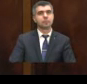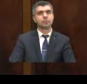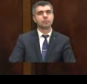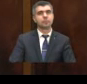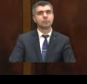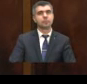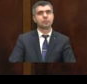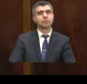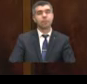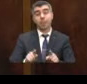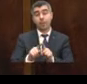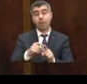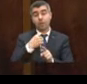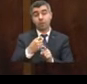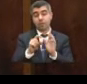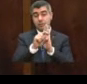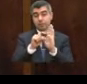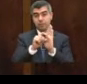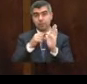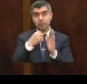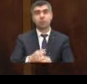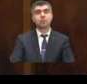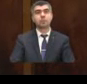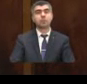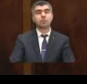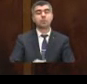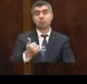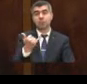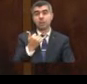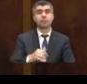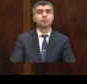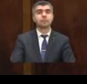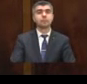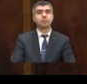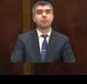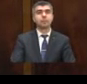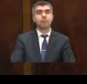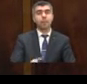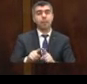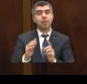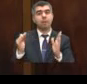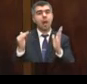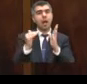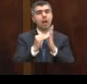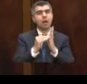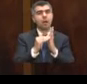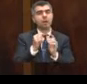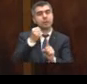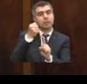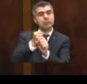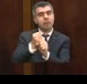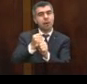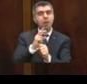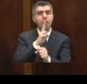وفي هذا الإطار يجب أن نشيد بما قامت به مؤخراً الحكومة مشكورة من